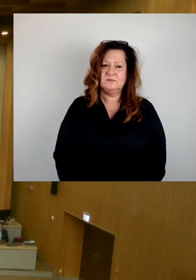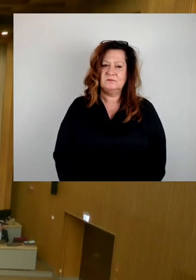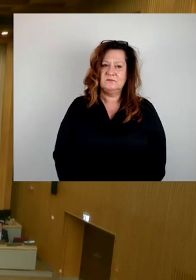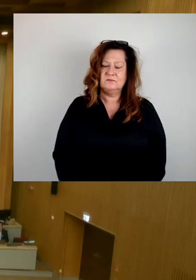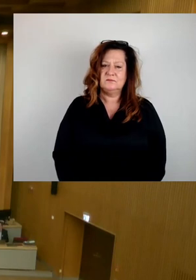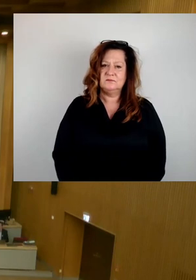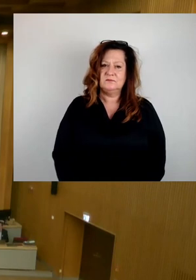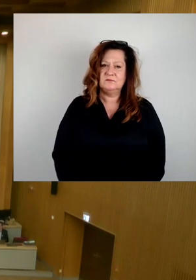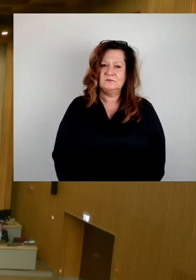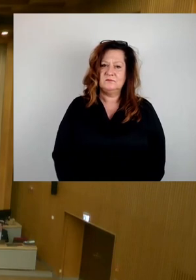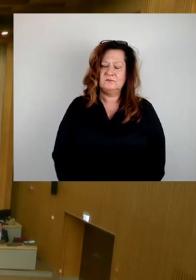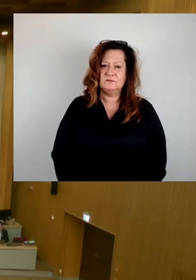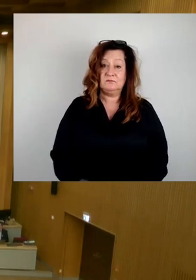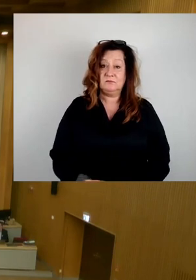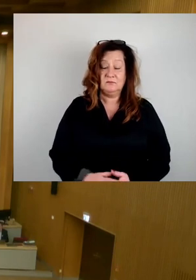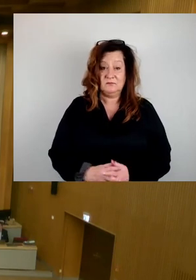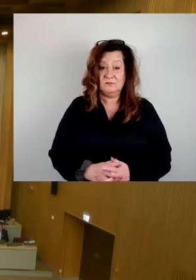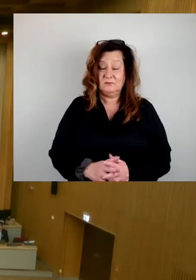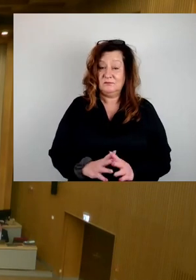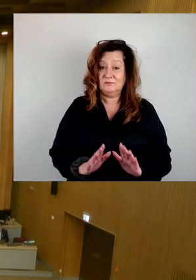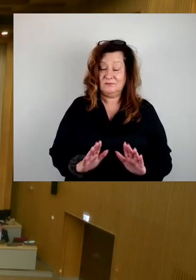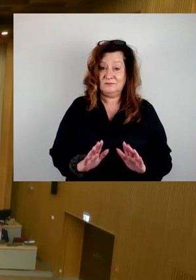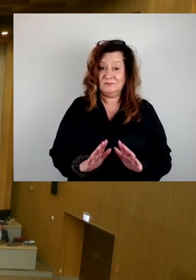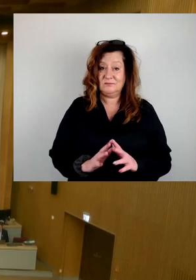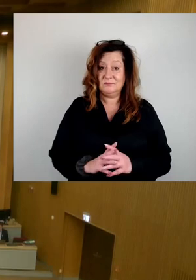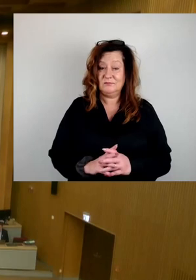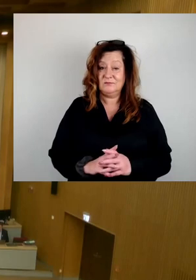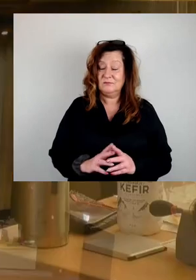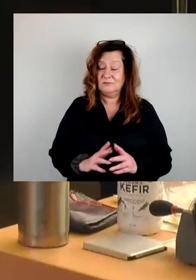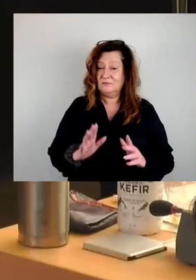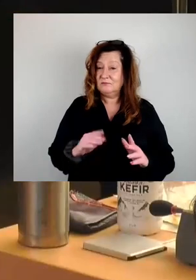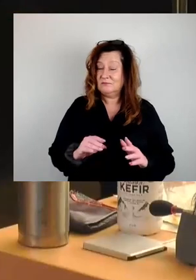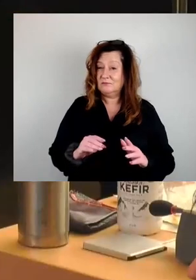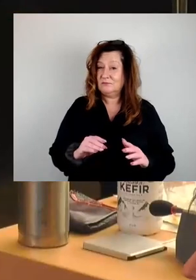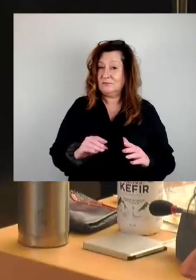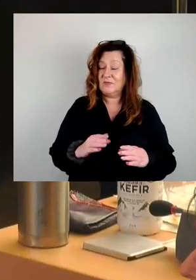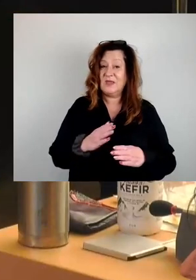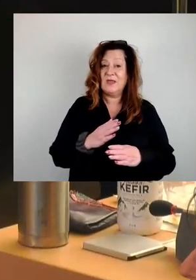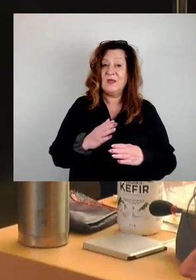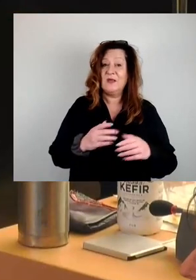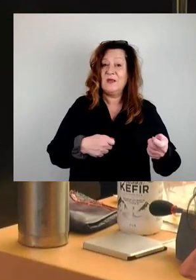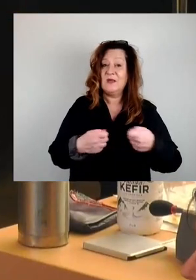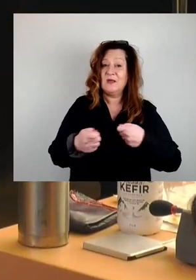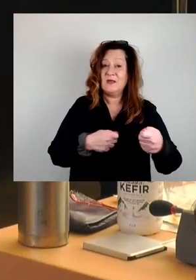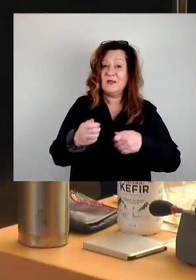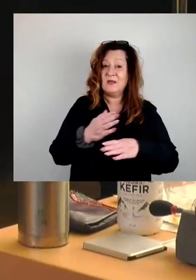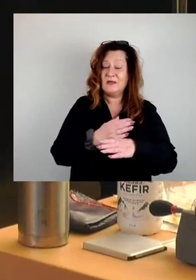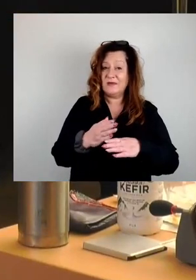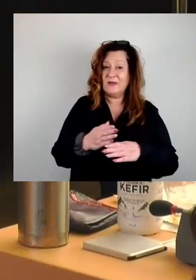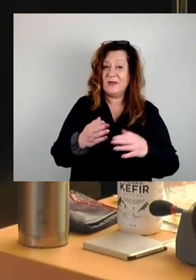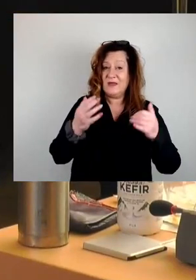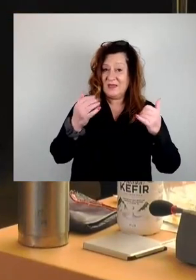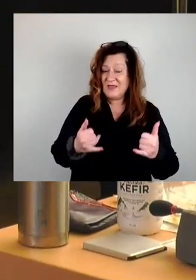Keine Angst. Ich bitte nur um einen geschäftsordnenden Hinweis. Und zwar behandeln wir ja jetzt 2 Tagesordnungspunkte